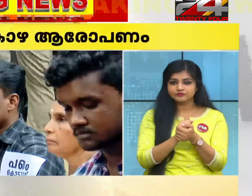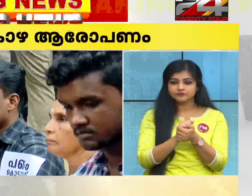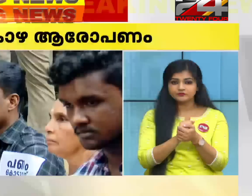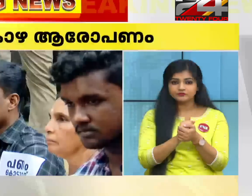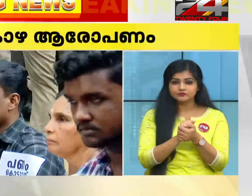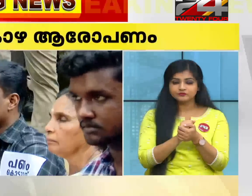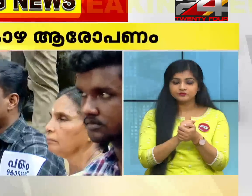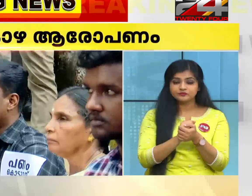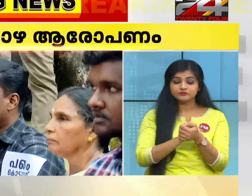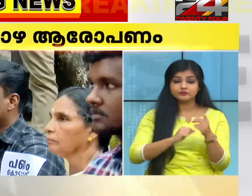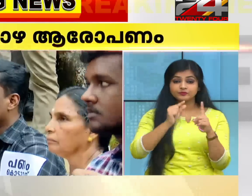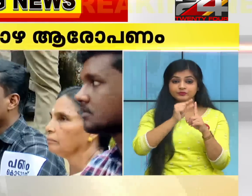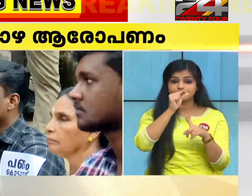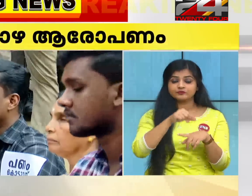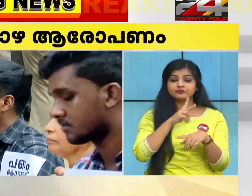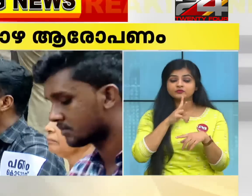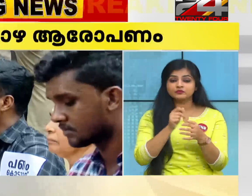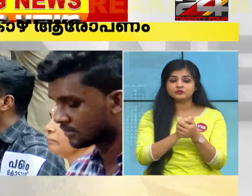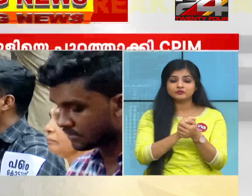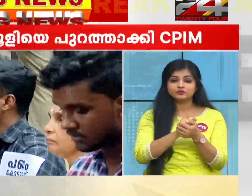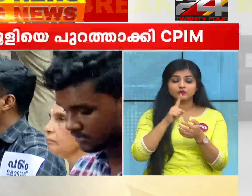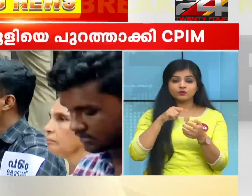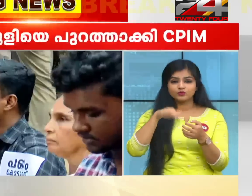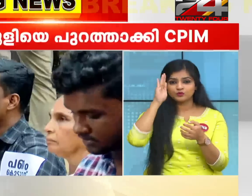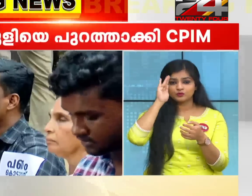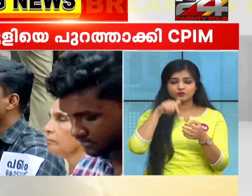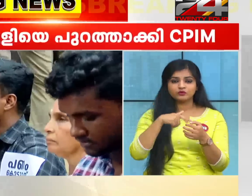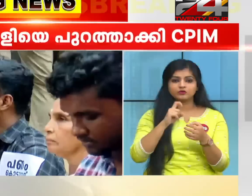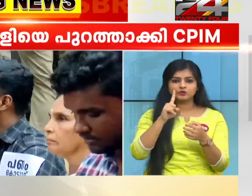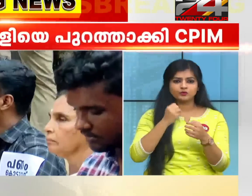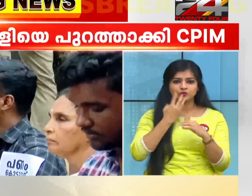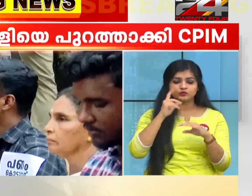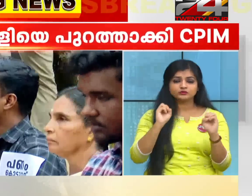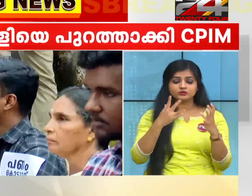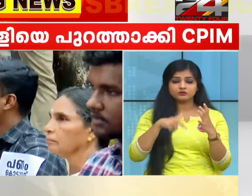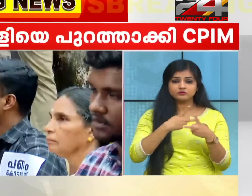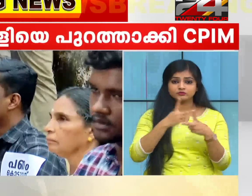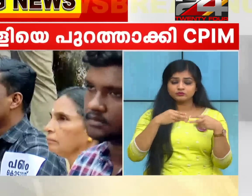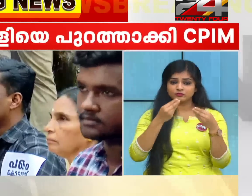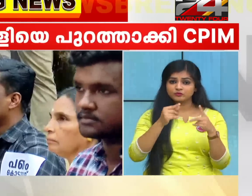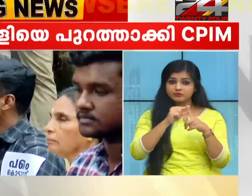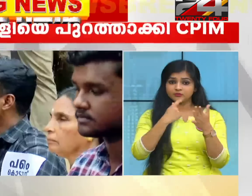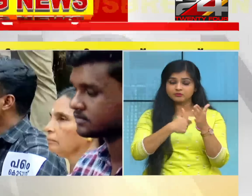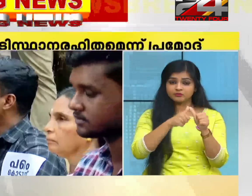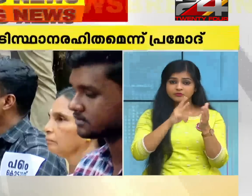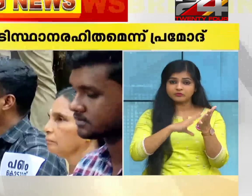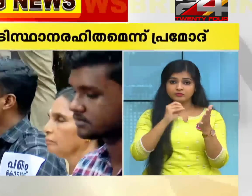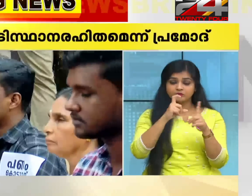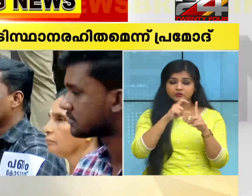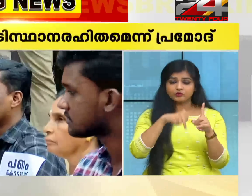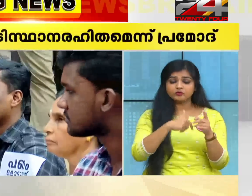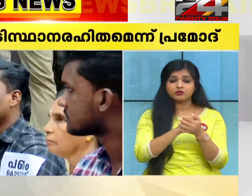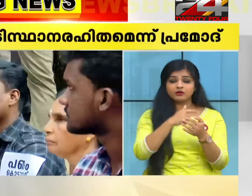ഒരു ദിവസം രാവിലെ ഒരു ചാനലിനകത്ത് വാർത്ത വരുന്നു, പ്രമോദ് കൊടുത്തതാണോ? പ്രമോദ് സൽപ്പേരിന്